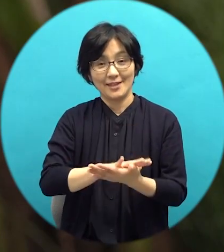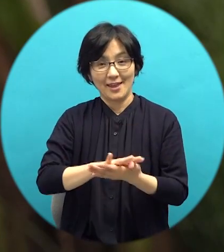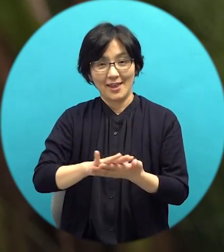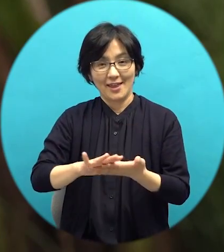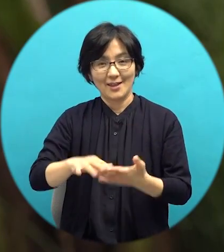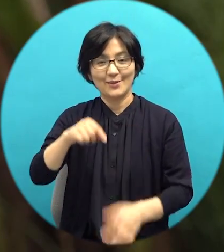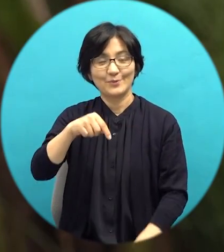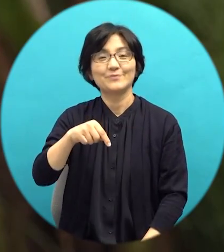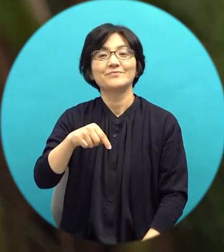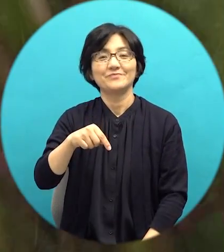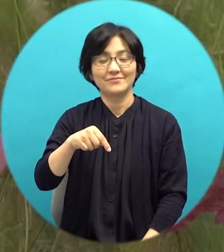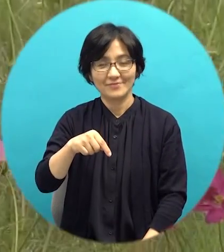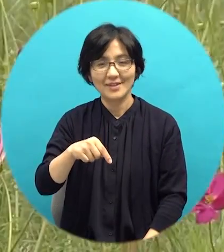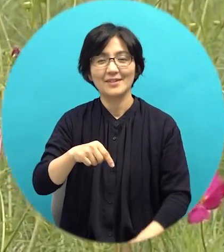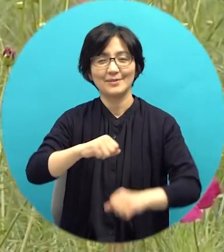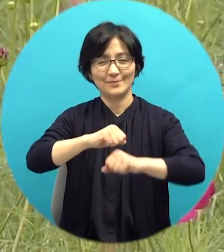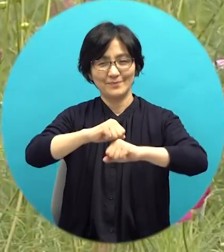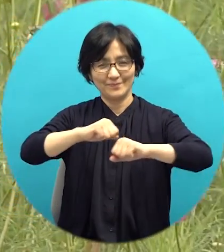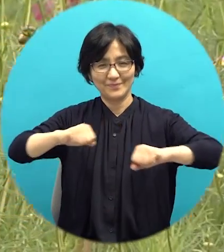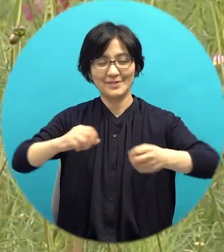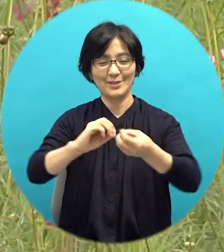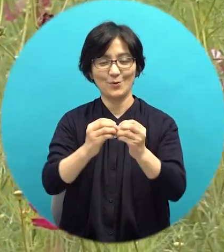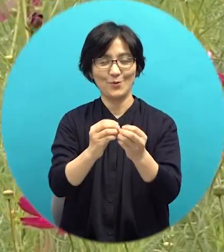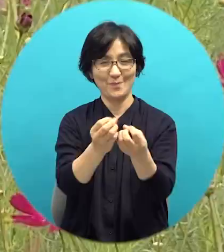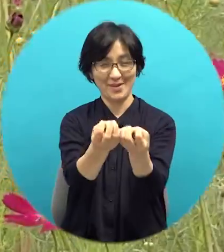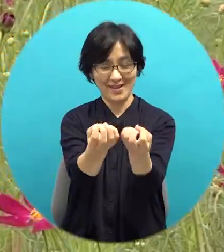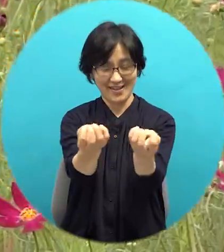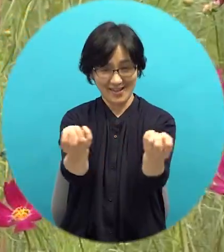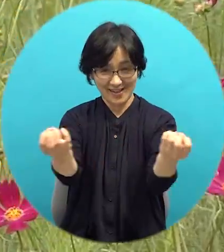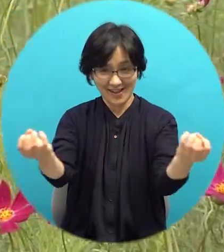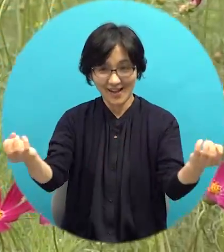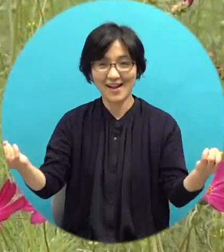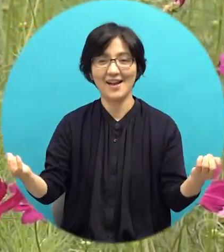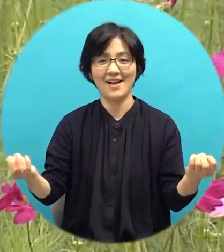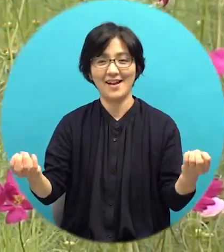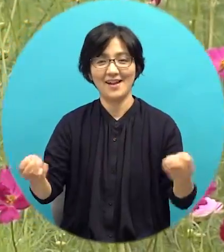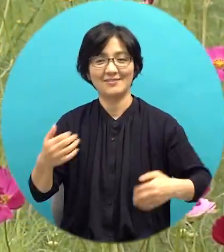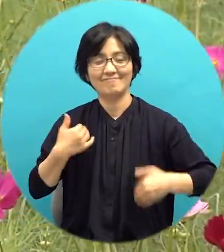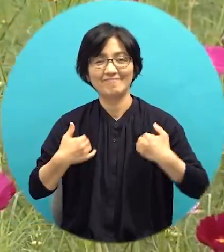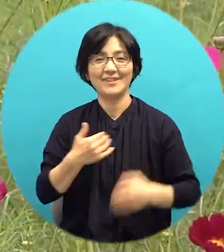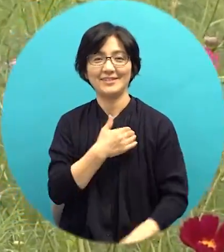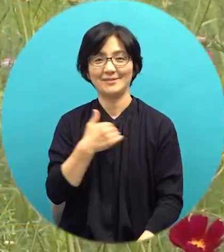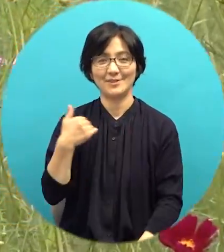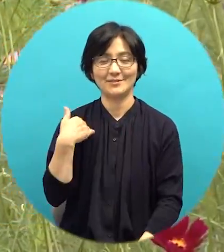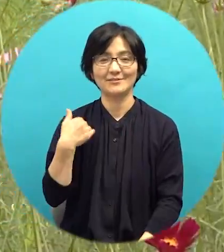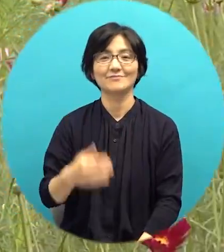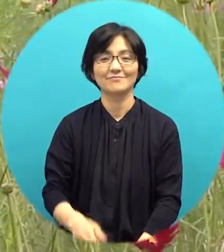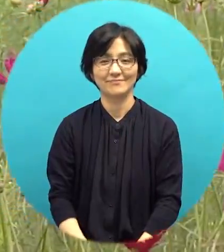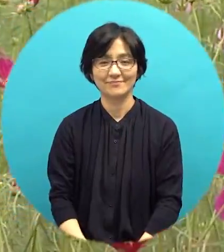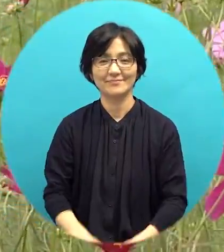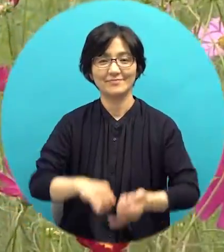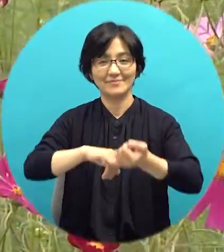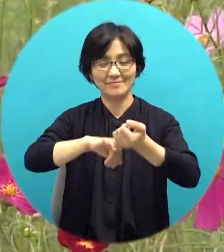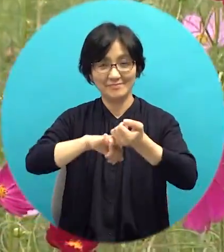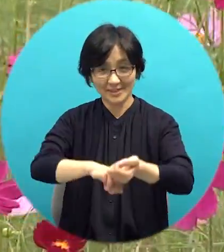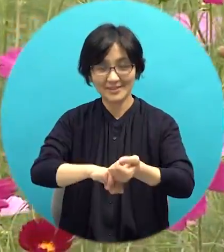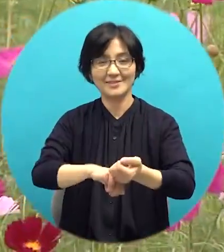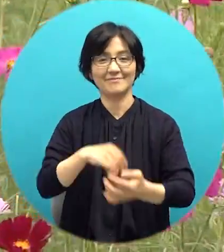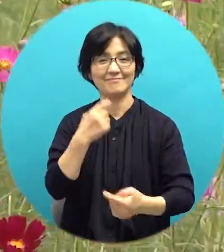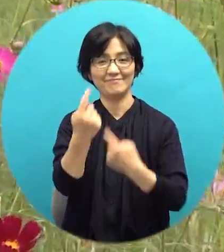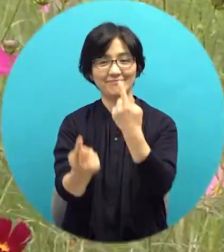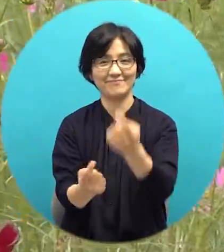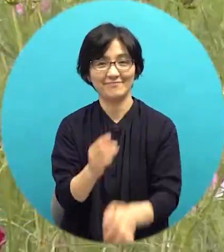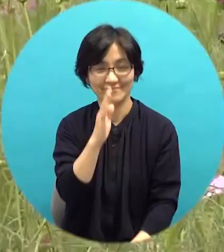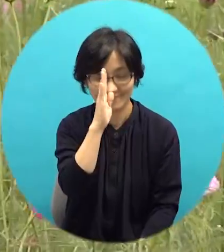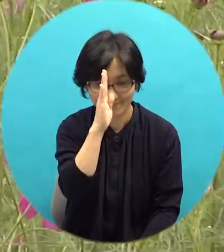一面に広がる色とりどりの花畑を楽しむことができるコスモス祭り、皆さんで